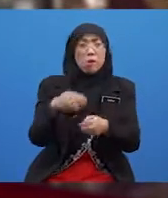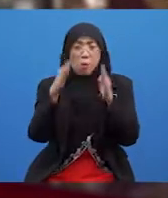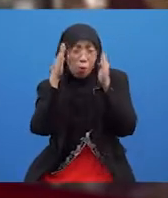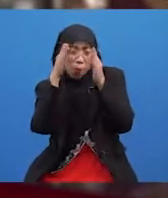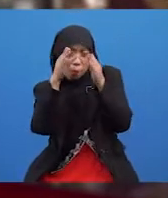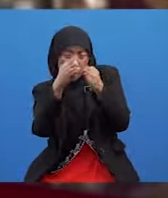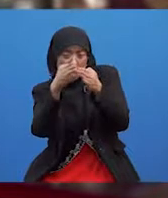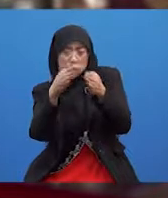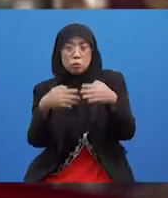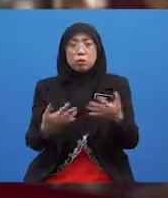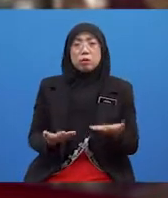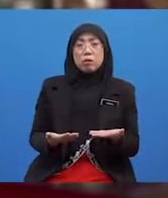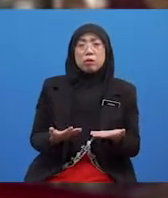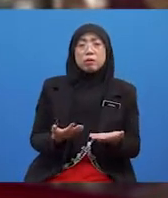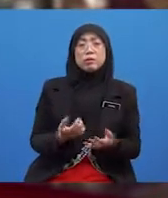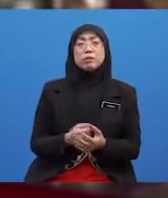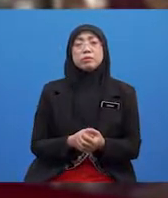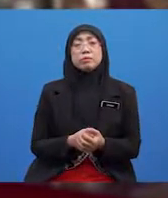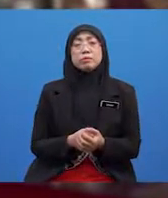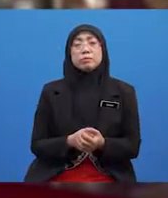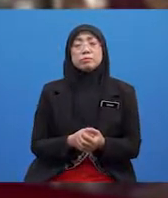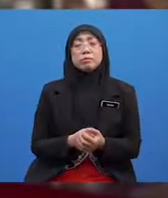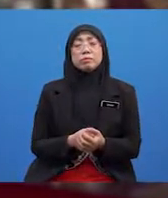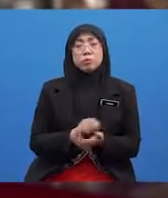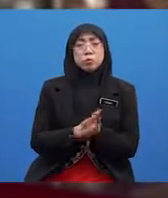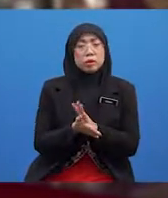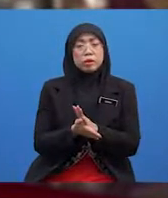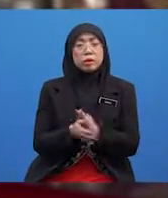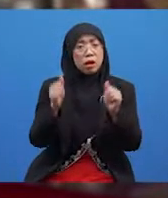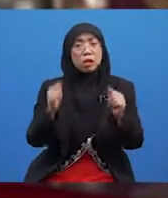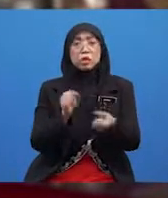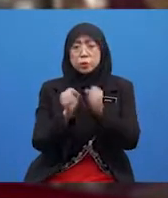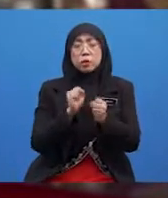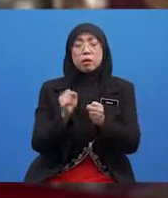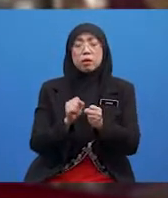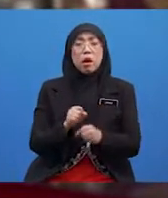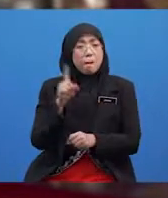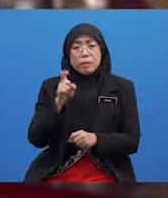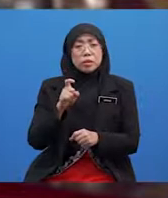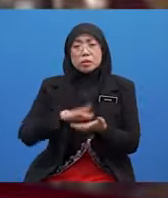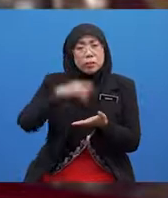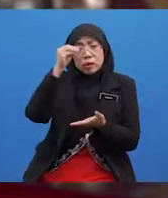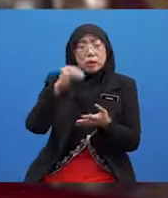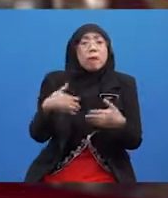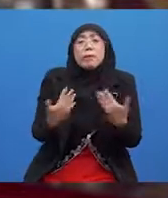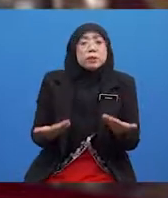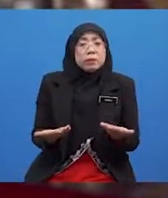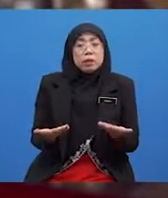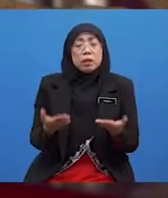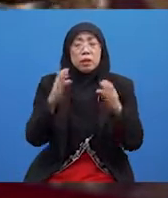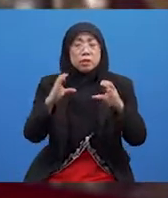keranjang. Oleh itu, seseorang ahli sukan dalam bidang ini perlu mempelajari teknik